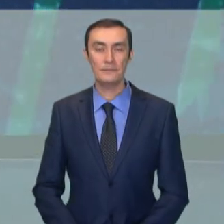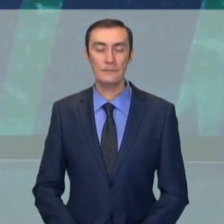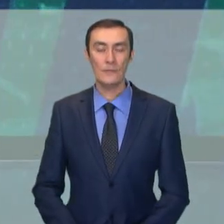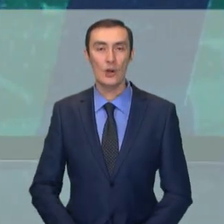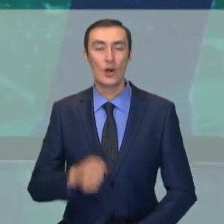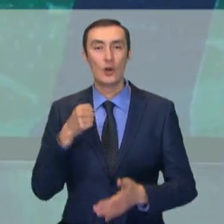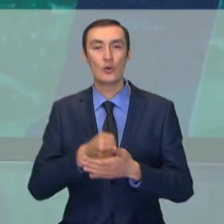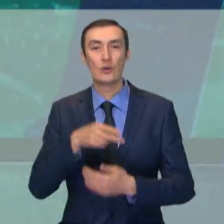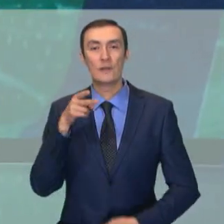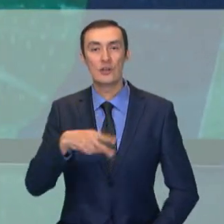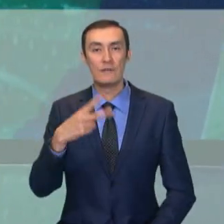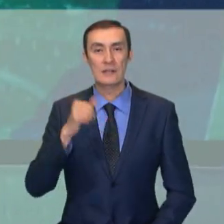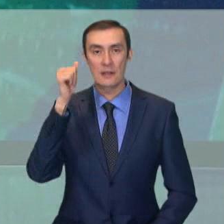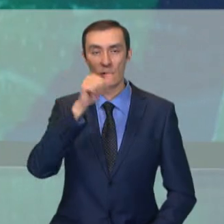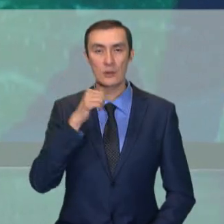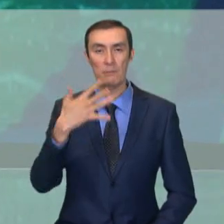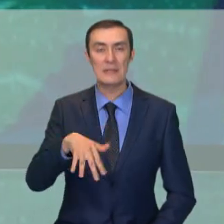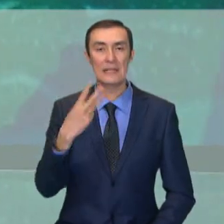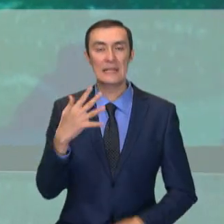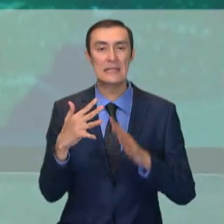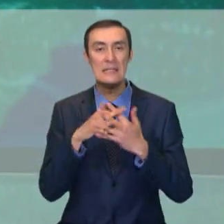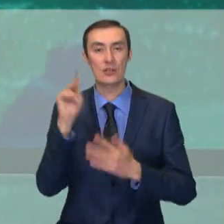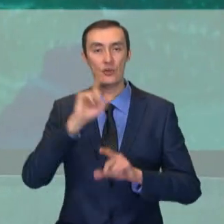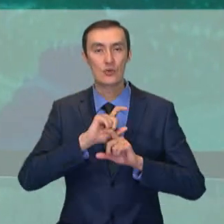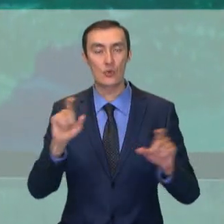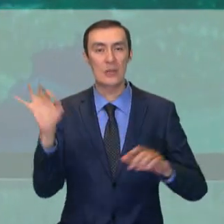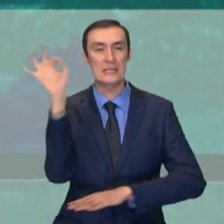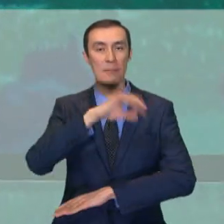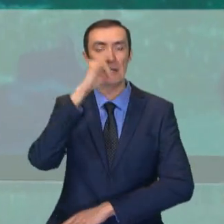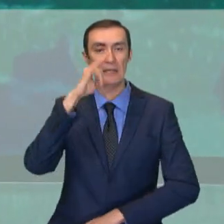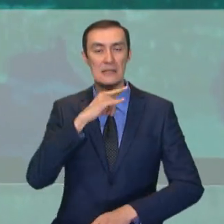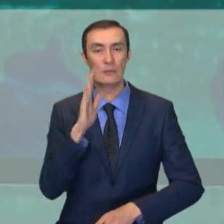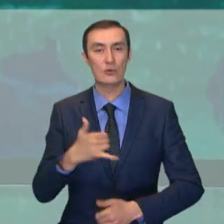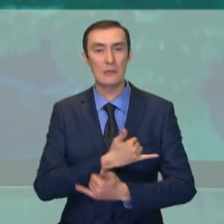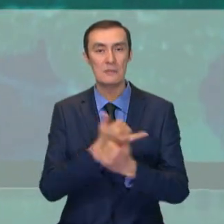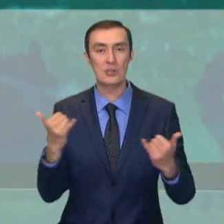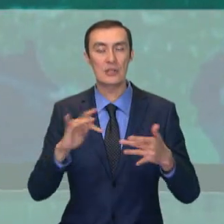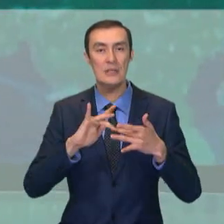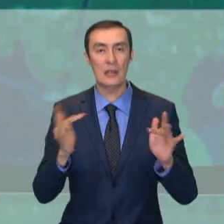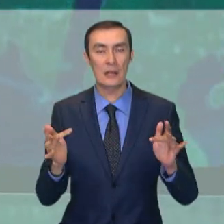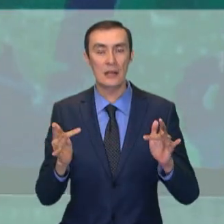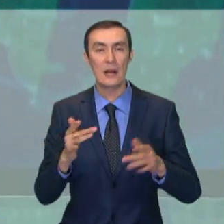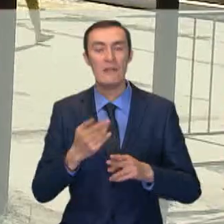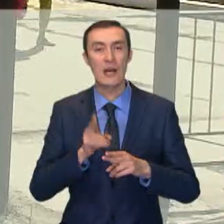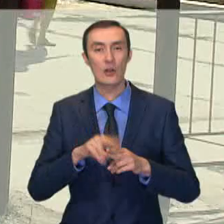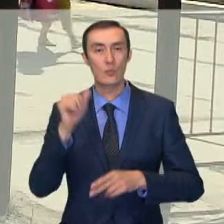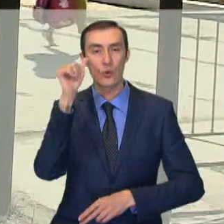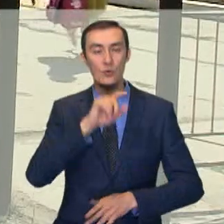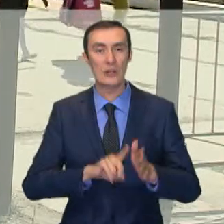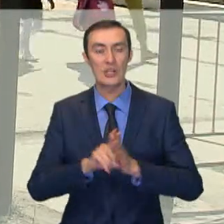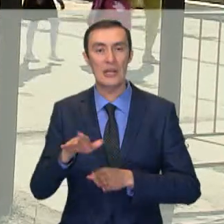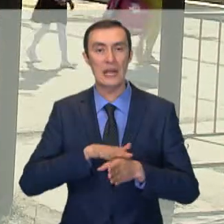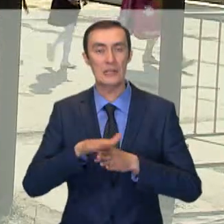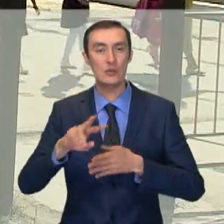До 2020 года в 53 сельские школы Западного Казахстана проведут интернет. В регионе с этого года начали